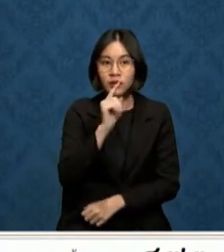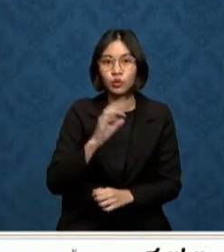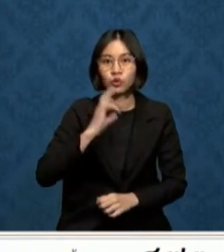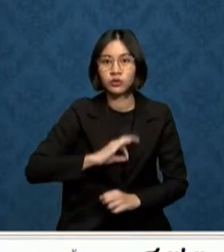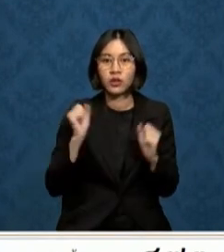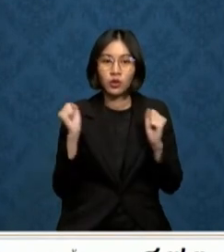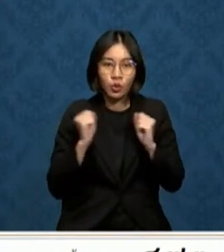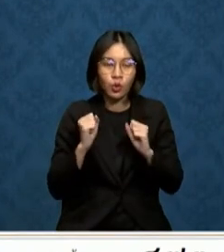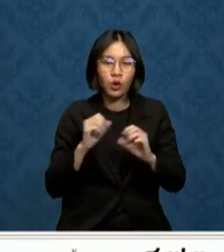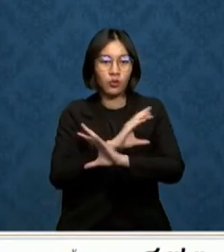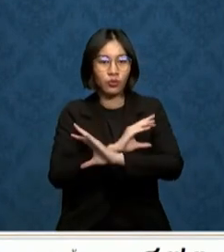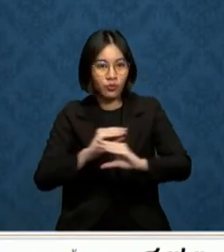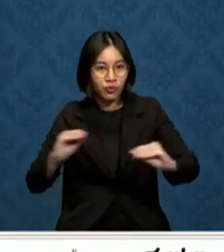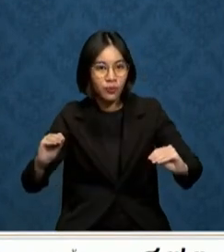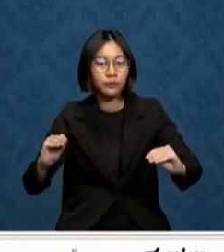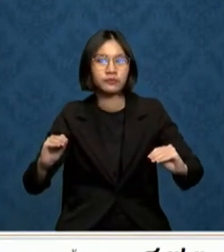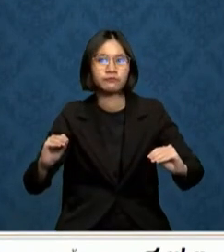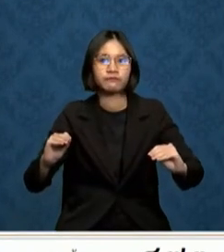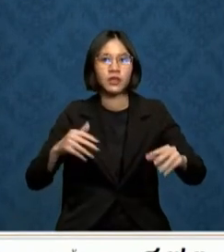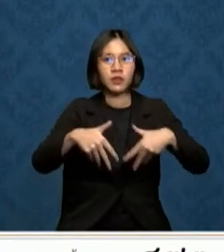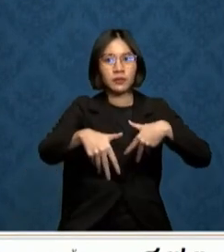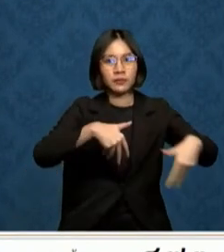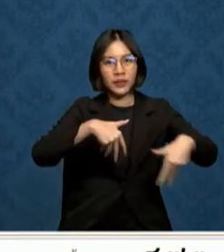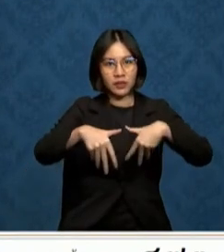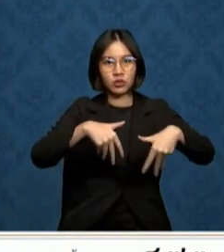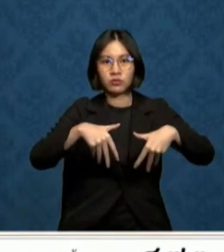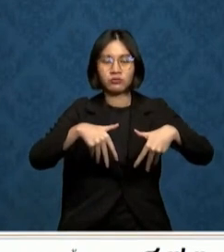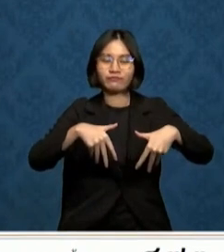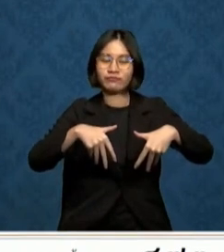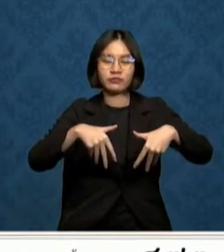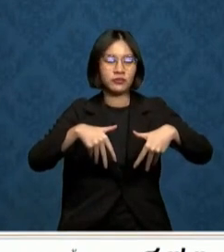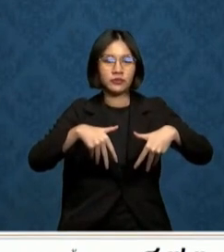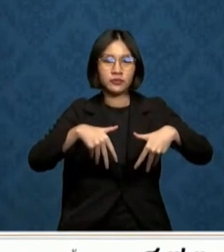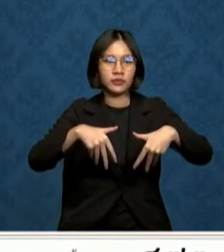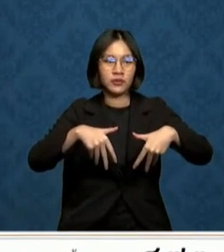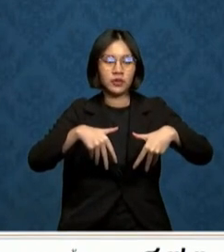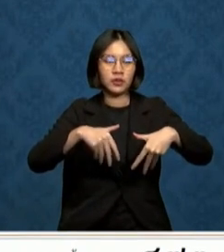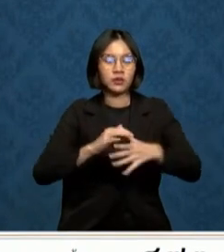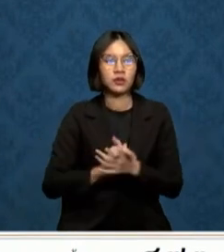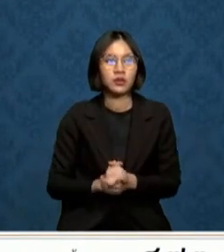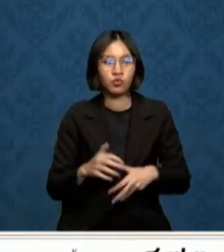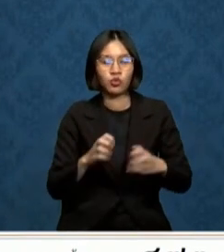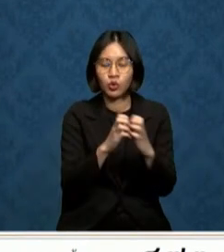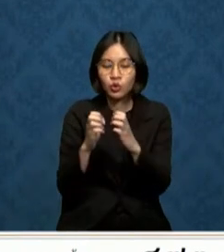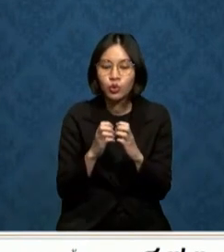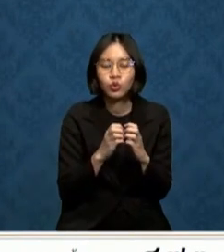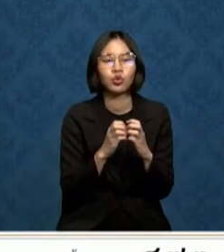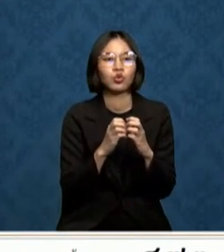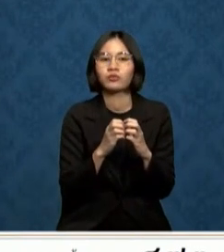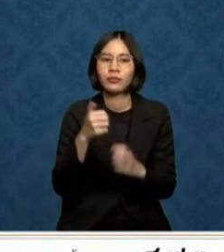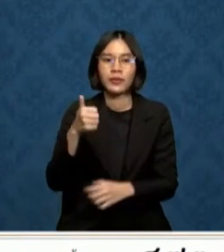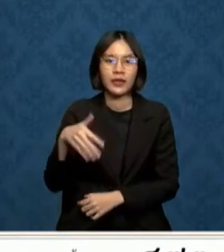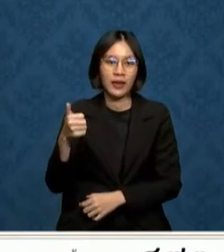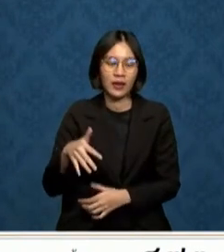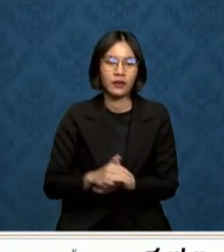ลัวแล้วสงบเงียบแล้วประชาชนไม่อาจที่จะมา สร้างความวุ่นวายในสายตาของเขา